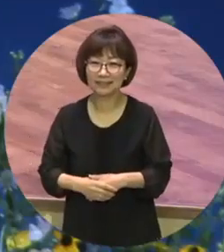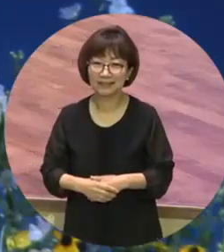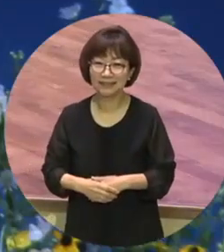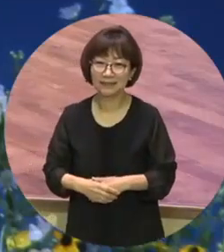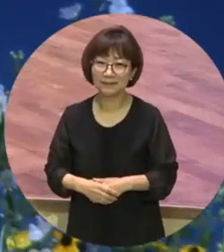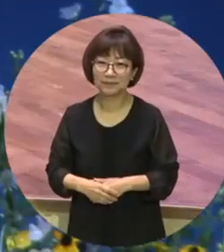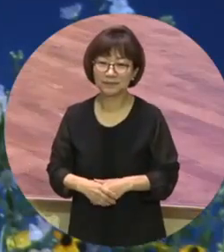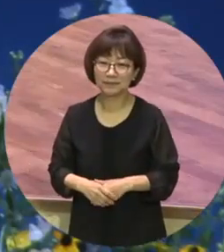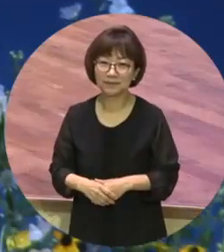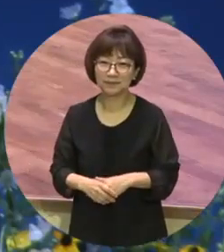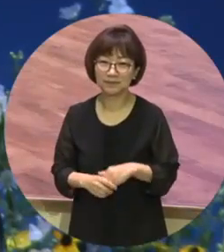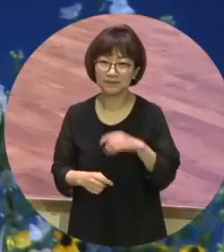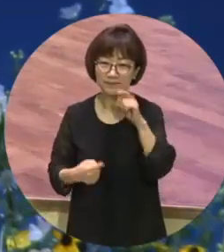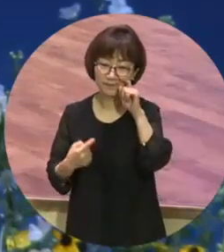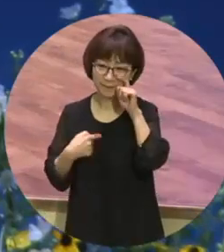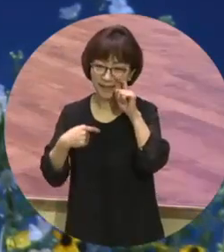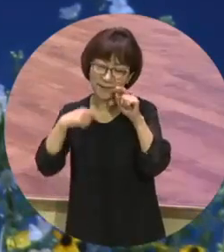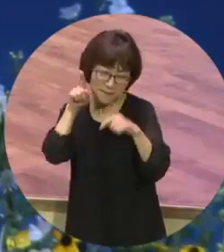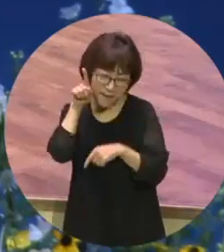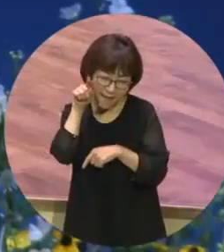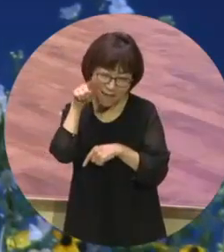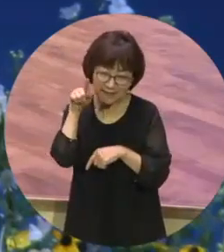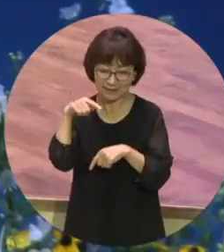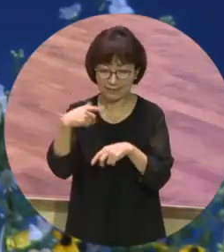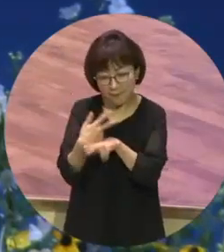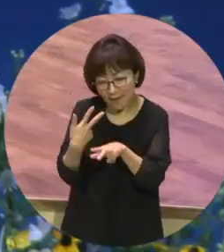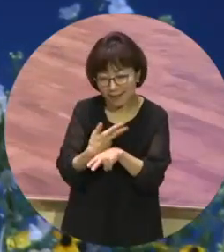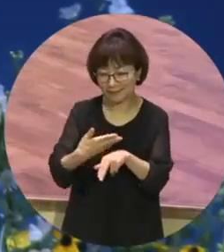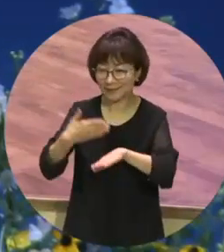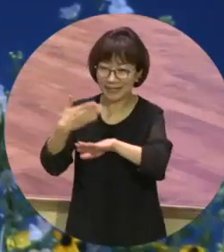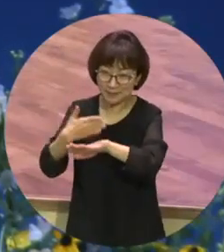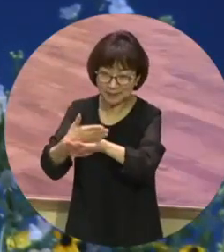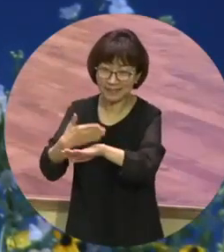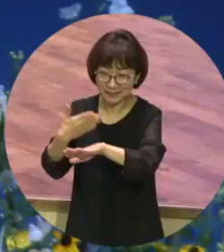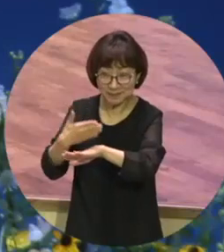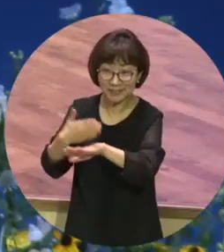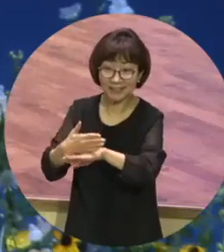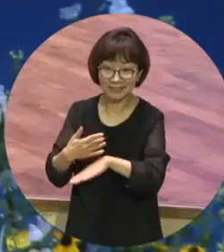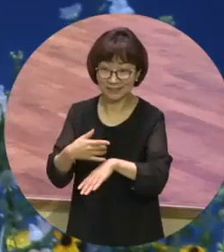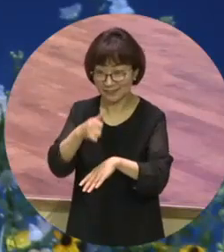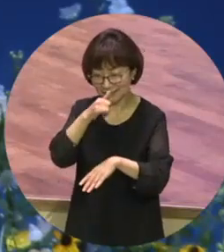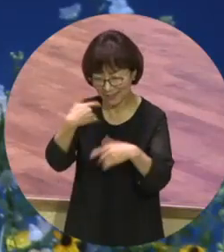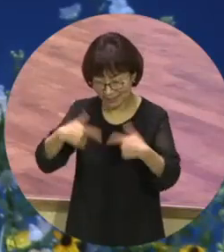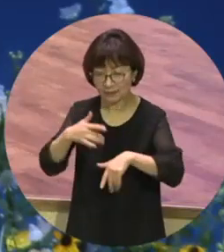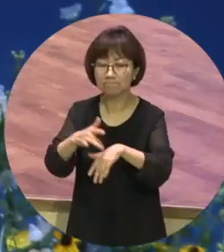감사. 주일은 거 말 것도 없고, 하나님 앞에 힘써서 감사한다고. 형식적으로 하는 게 아니라,